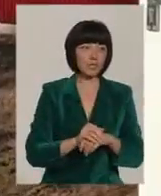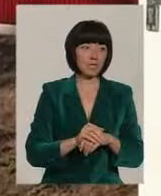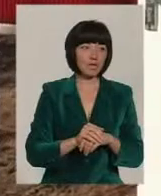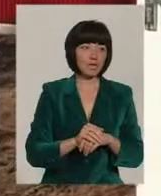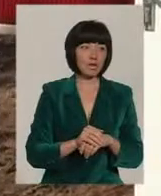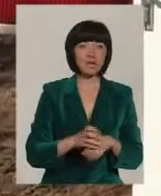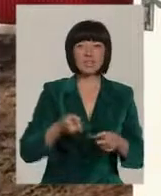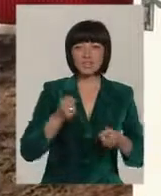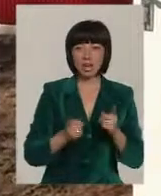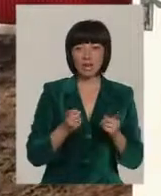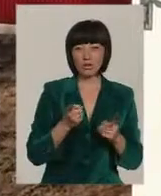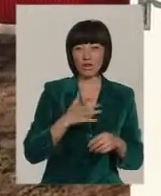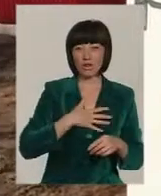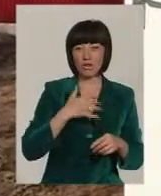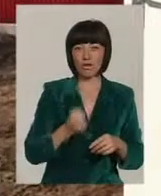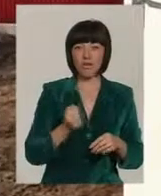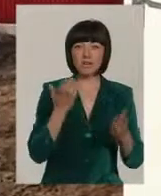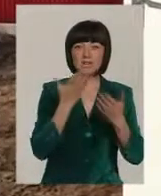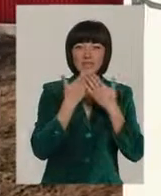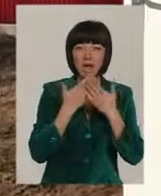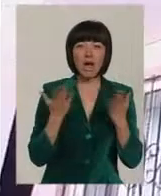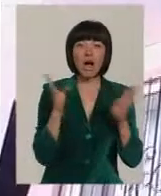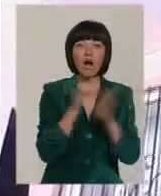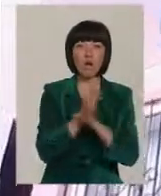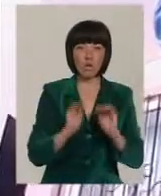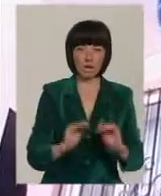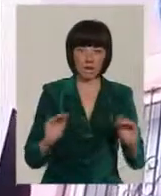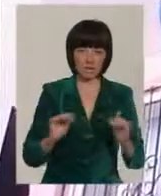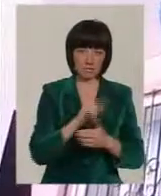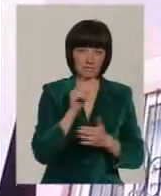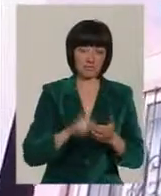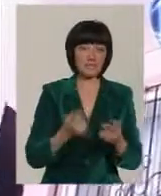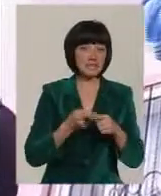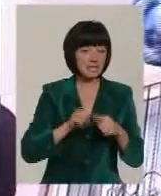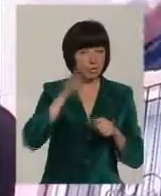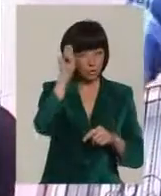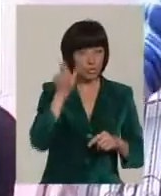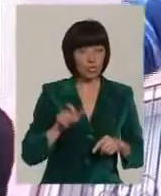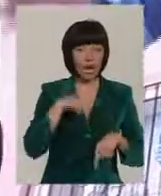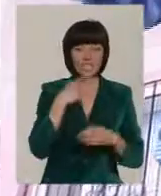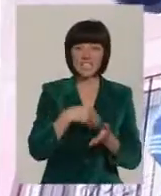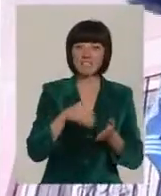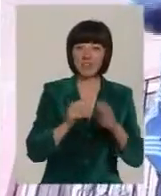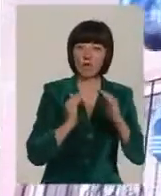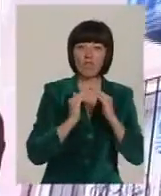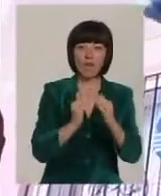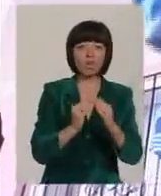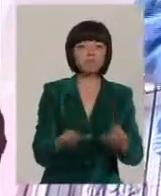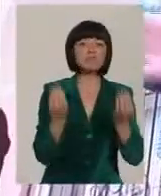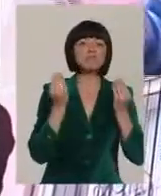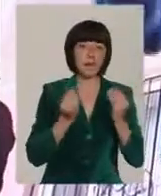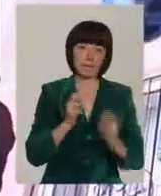Ну, запах, ну як це, яка екологія для дітей? А ось цей чоловік запевняє, свиноферма –